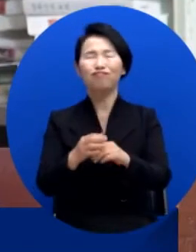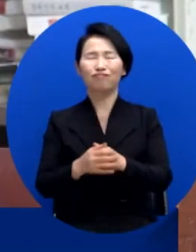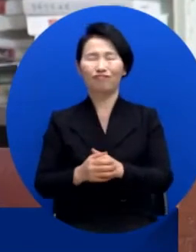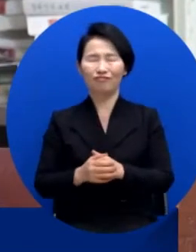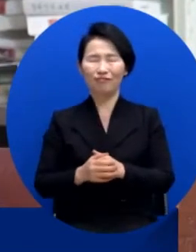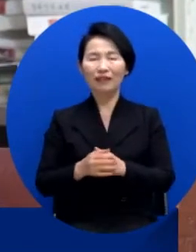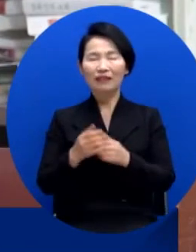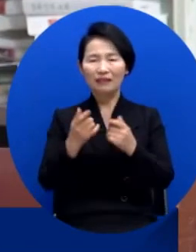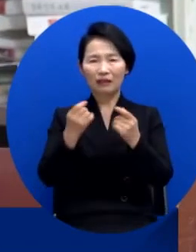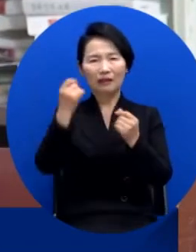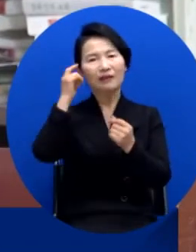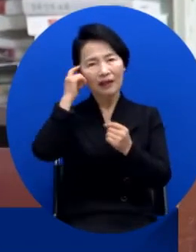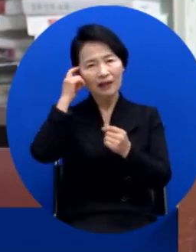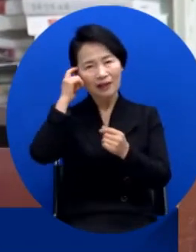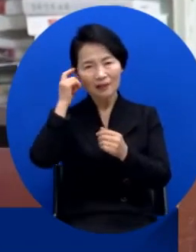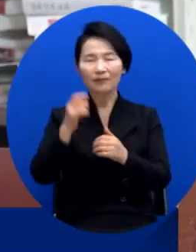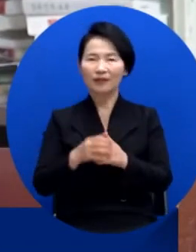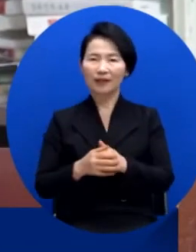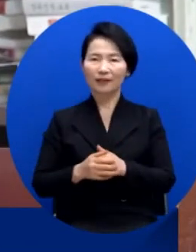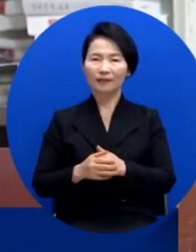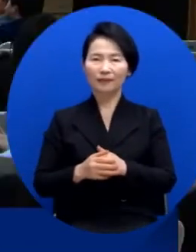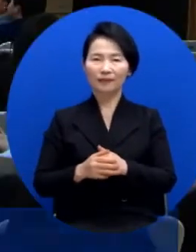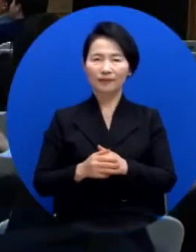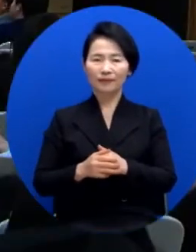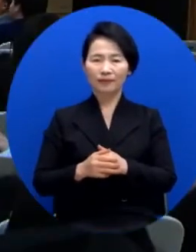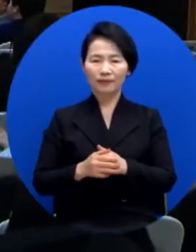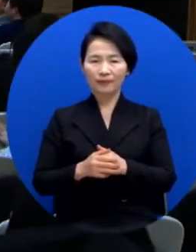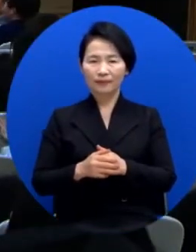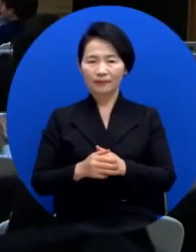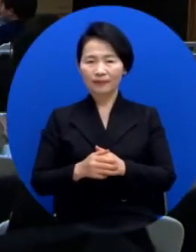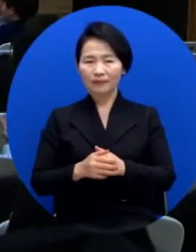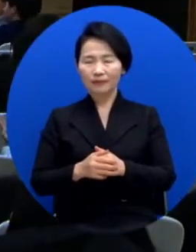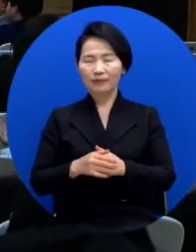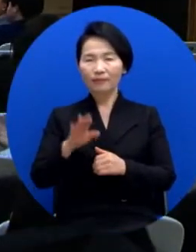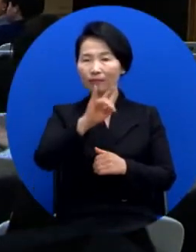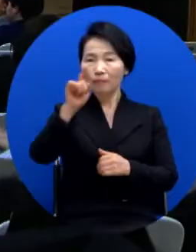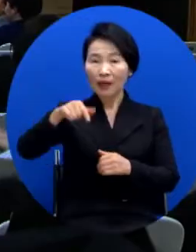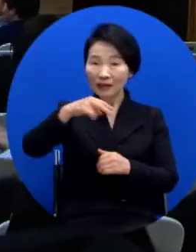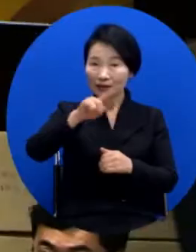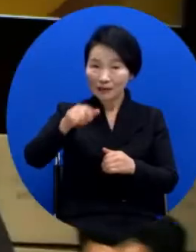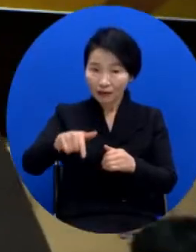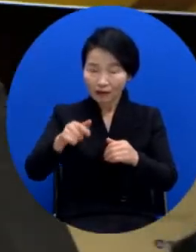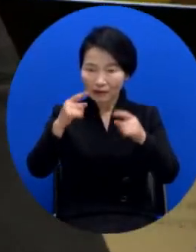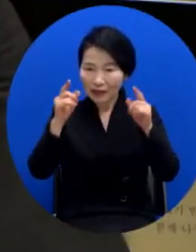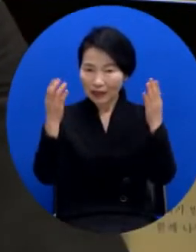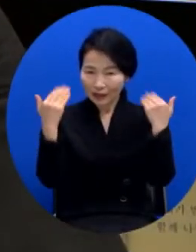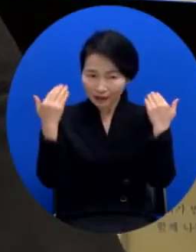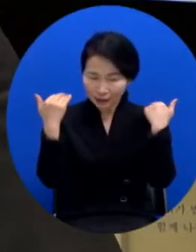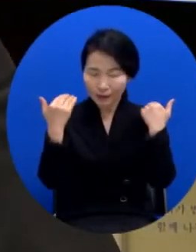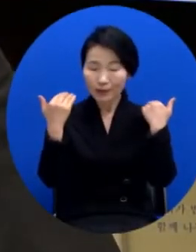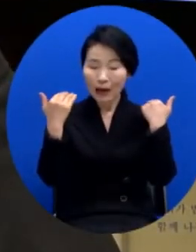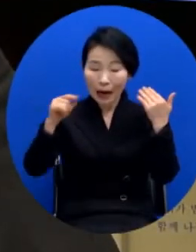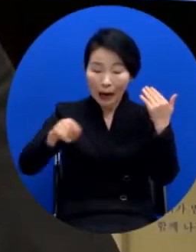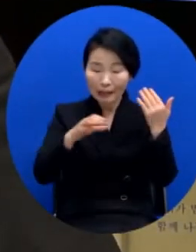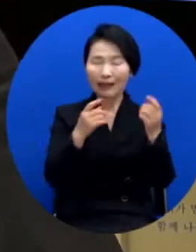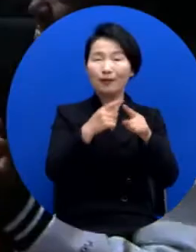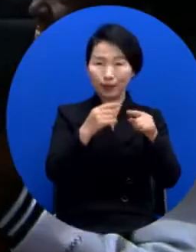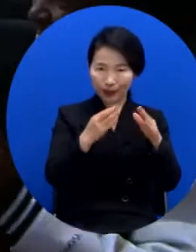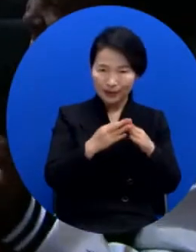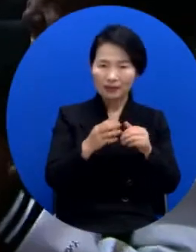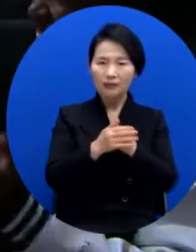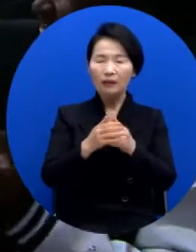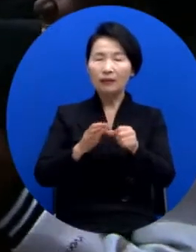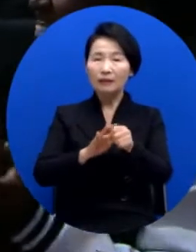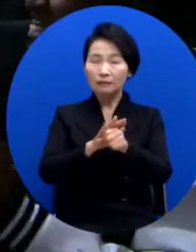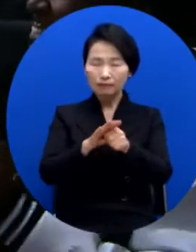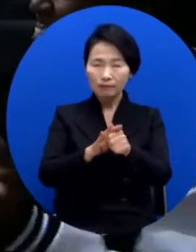그런 생각들을 저희가 가지고 있는 것이구요 백석대학교 외는 캠퍼스내 교회 라는 점을 살려 사랑의